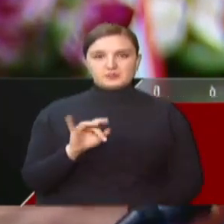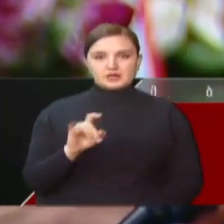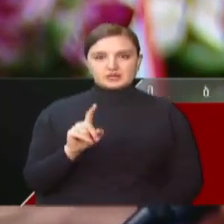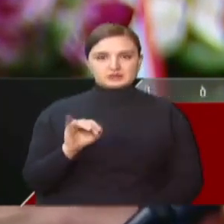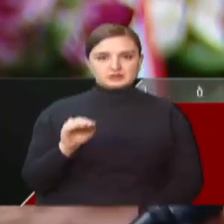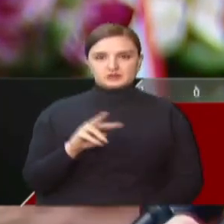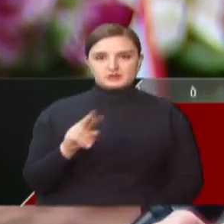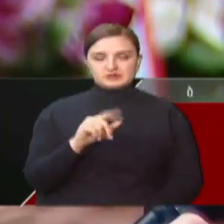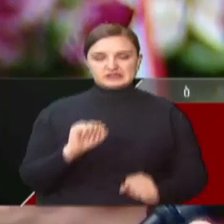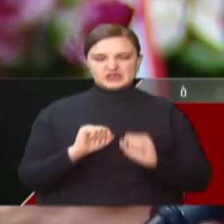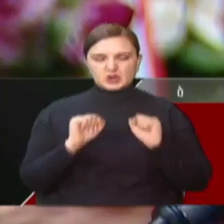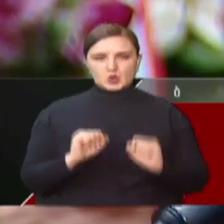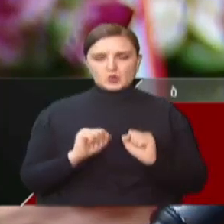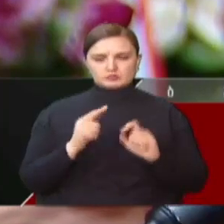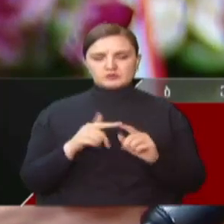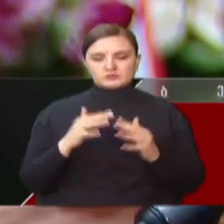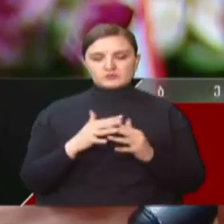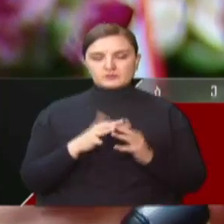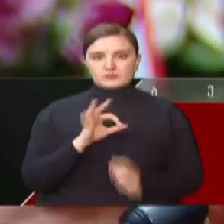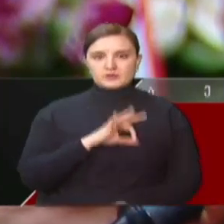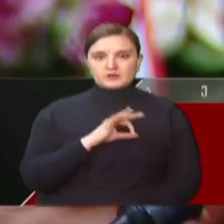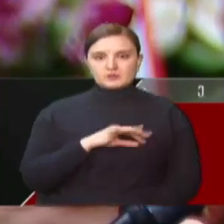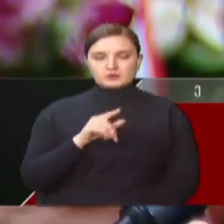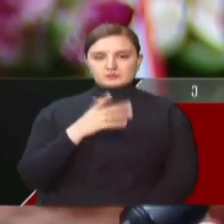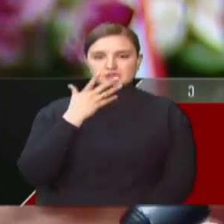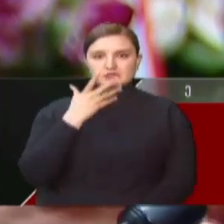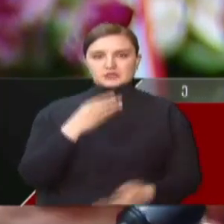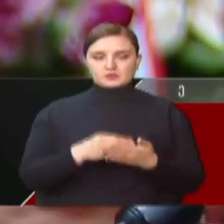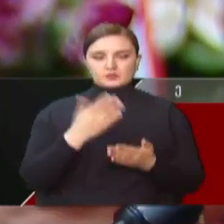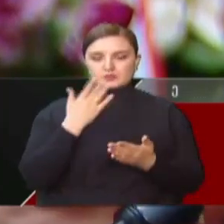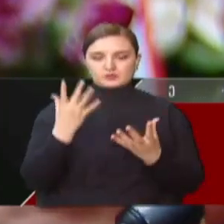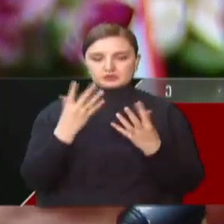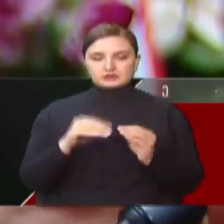როდესაც ცდილობ ეს ომი გამოიყენო საკუთარი პოლიტიკური დღისწესრიგისთვის.